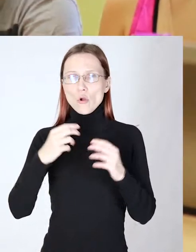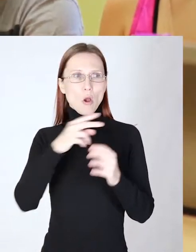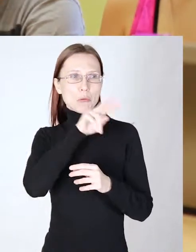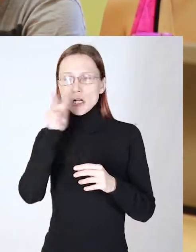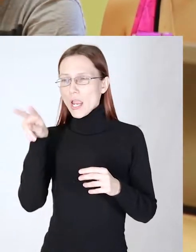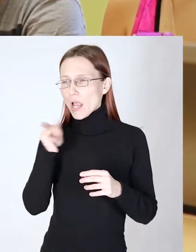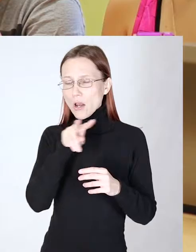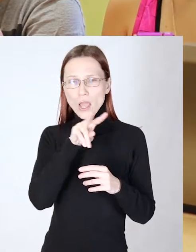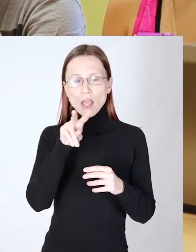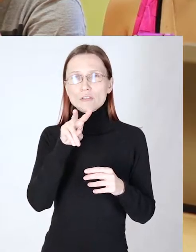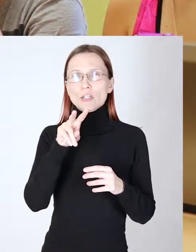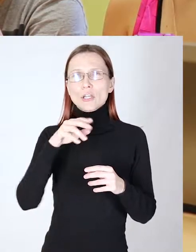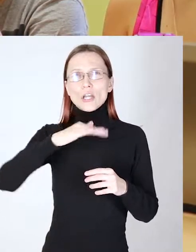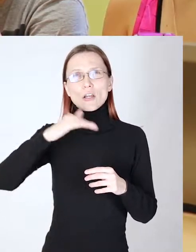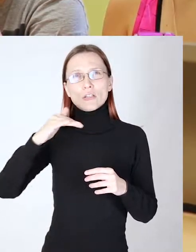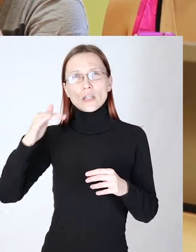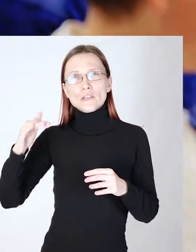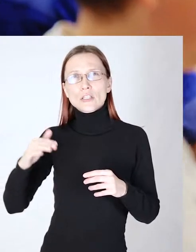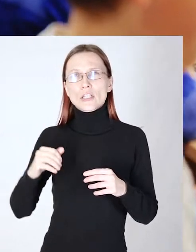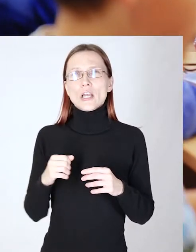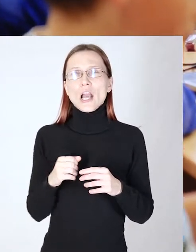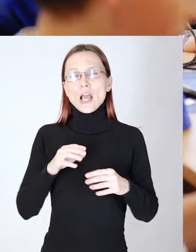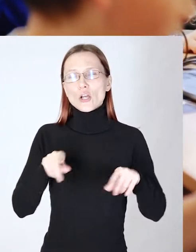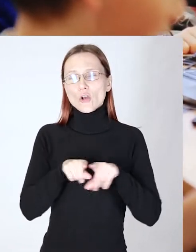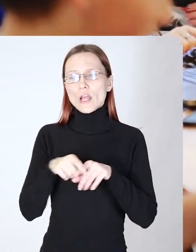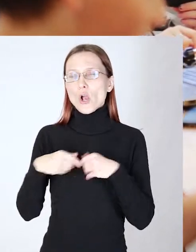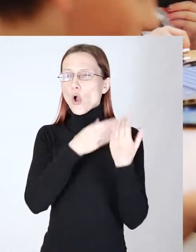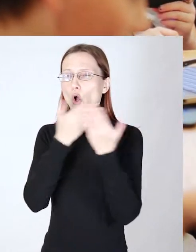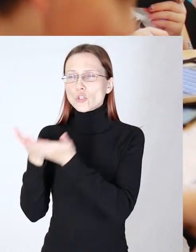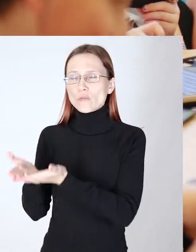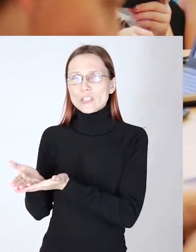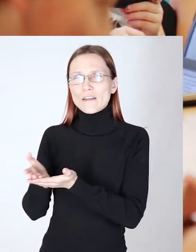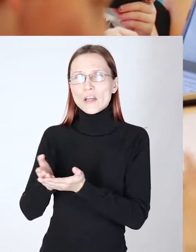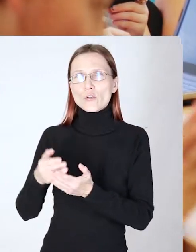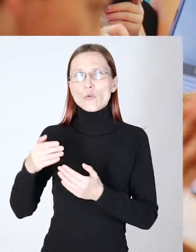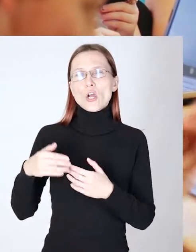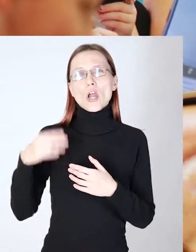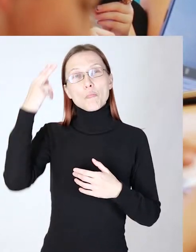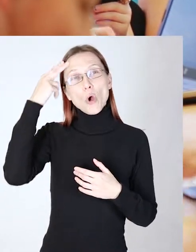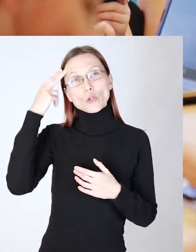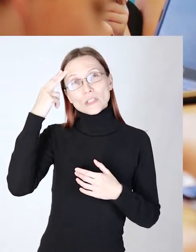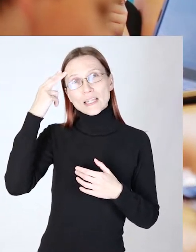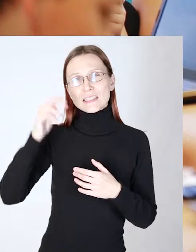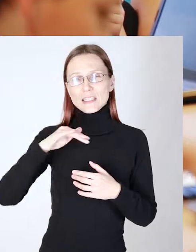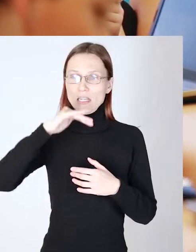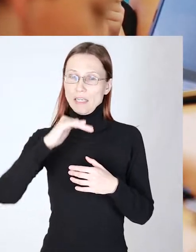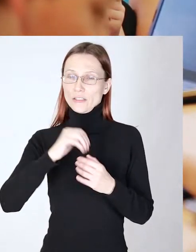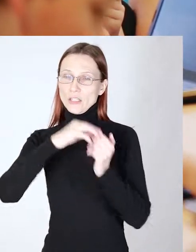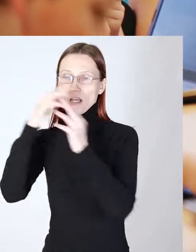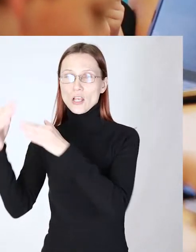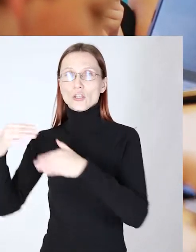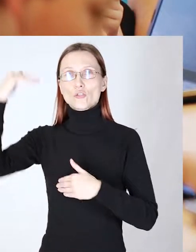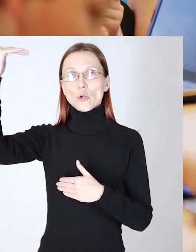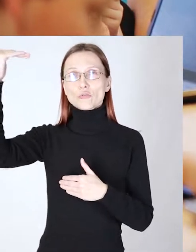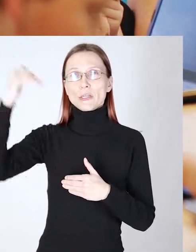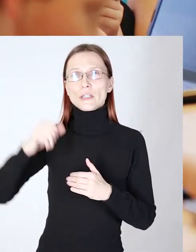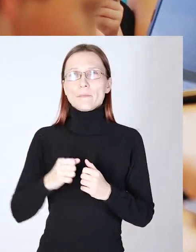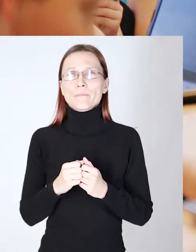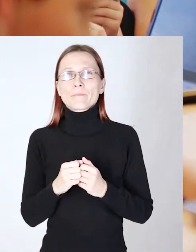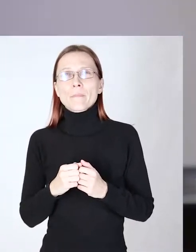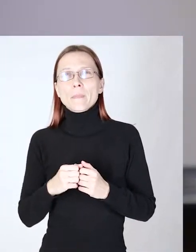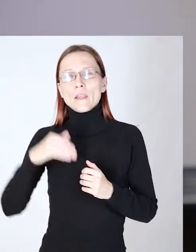moderných technológiách a aplikáciách. Téma in media ako aj akákoľvek ďalšia téma je takým inovatívnym